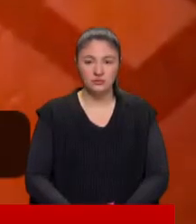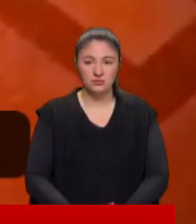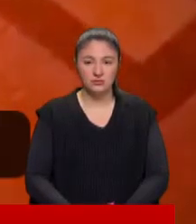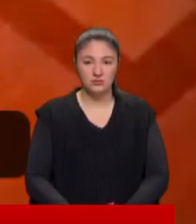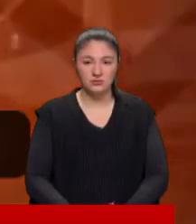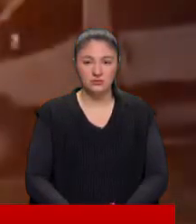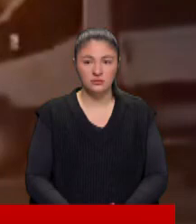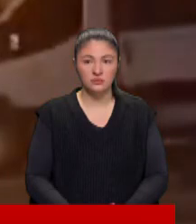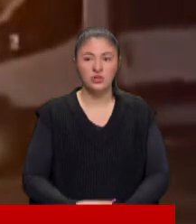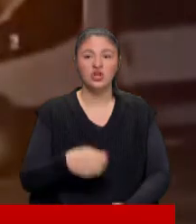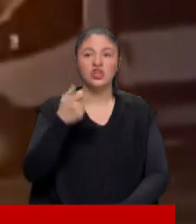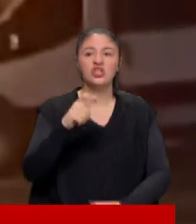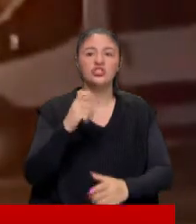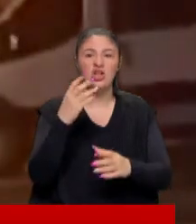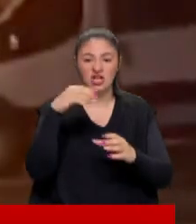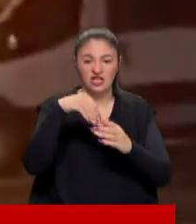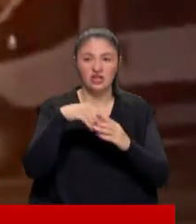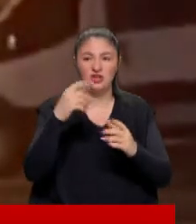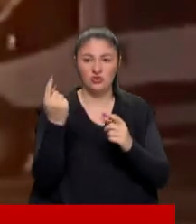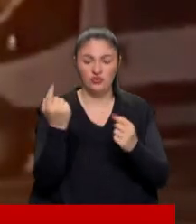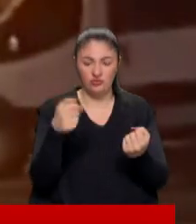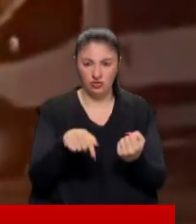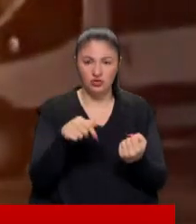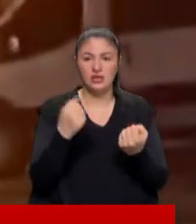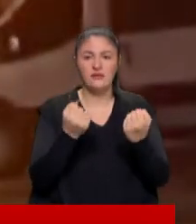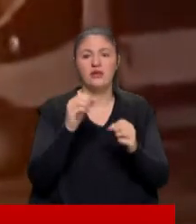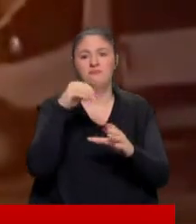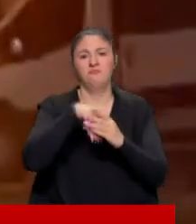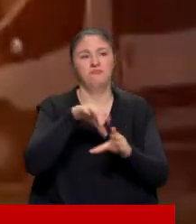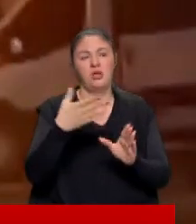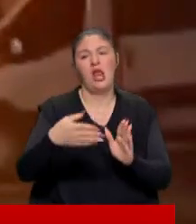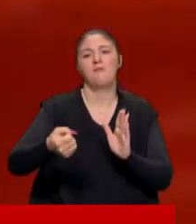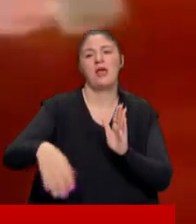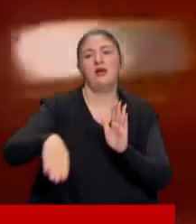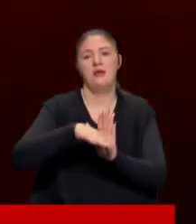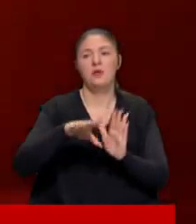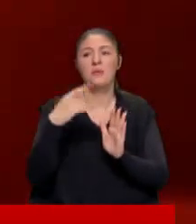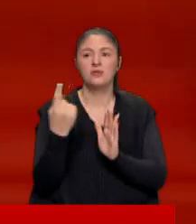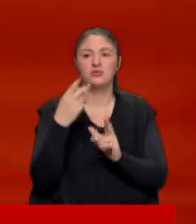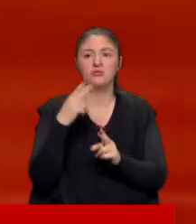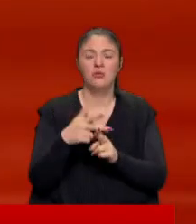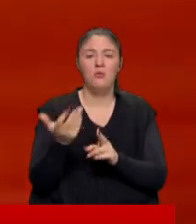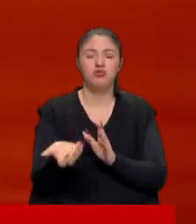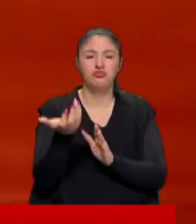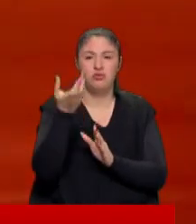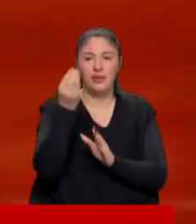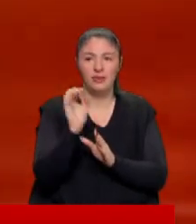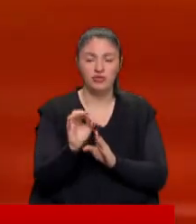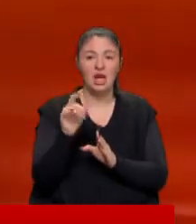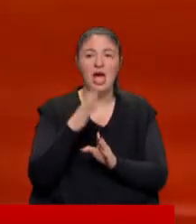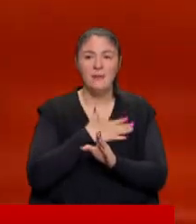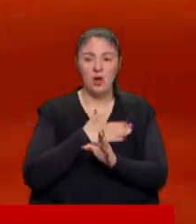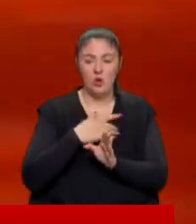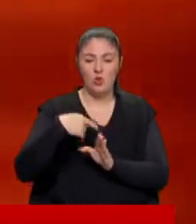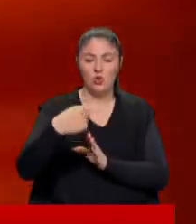alevler nasıl geliyor? İşçileri taşıyan minibüsün sürücüsü servisi tamamlayıp park ettikten sonra minibüs bir anda alev aldı. Hemen